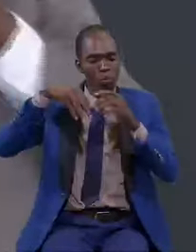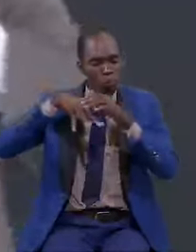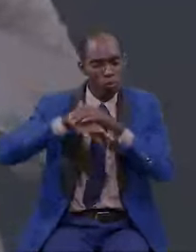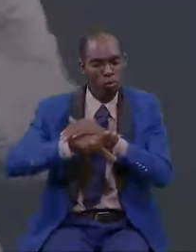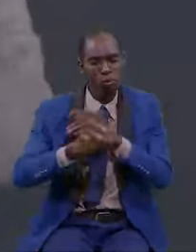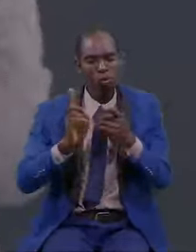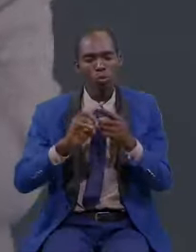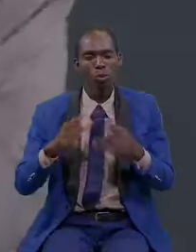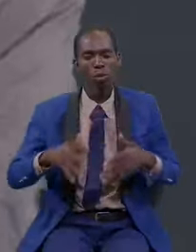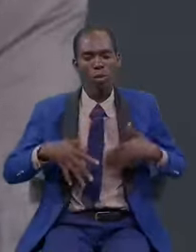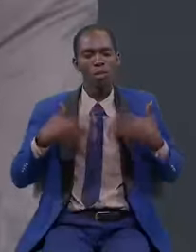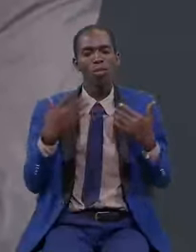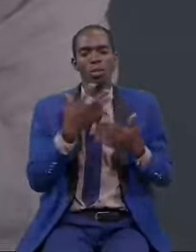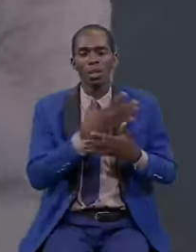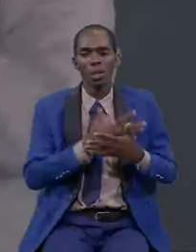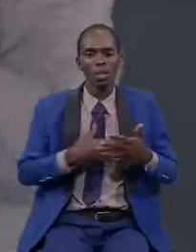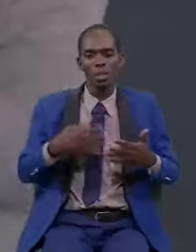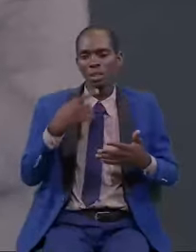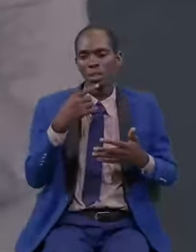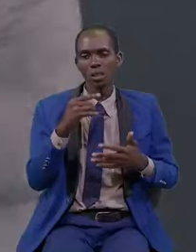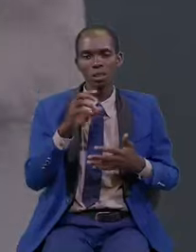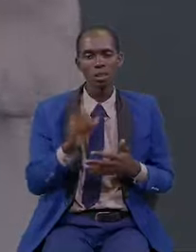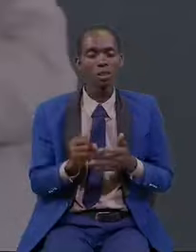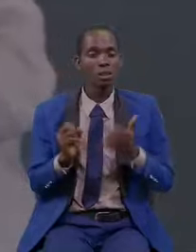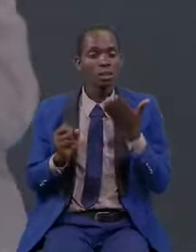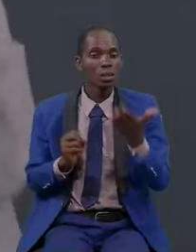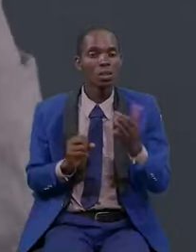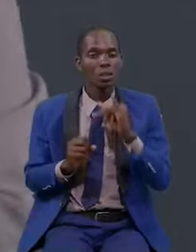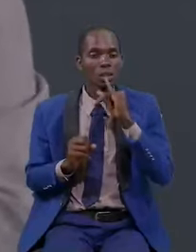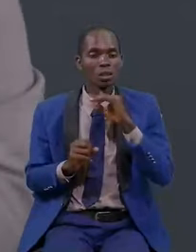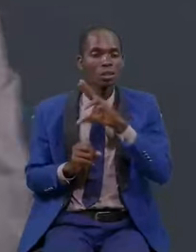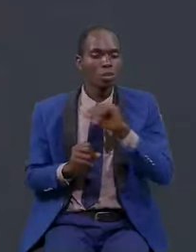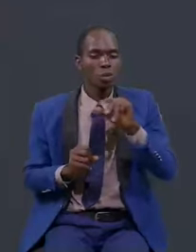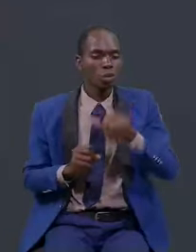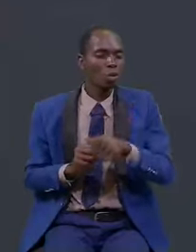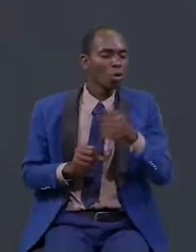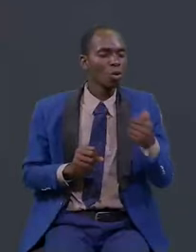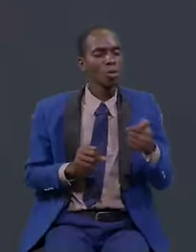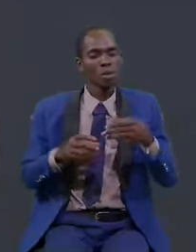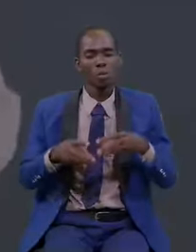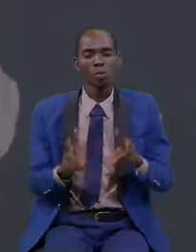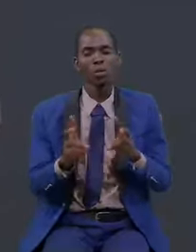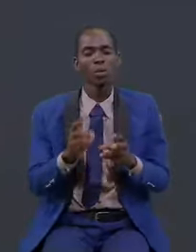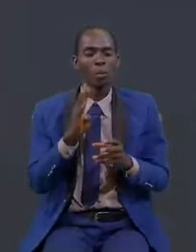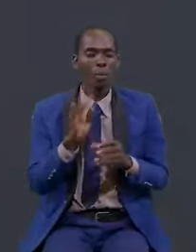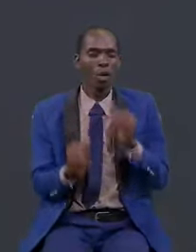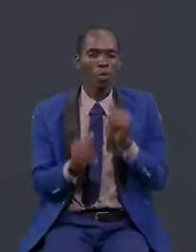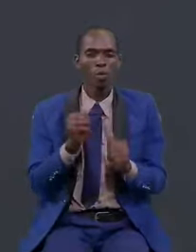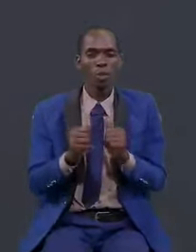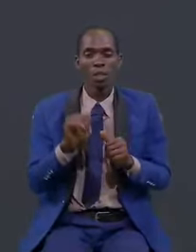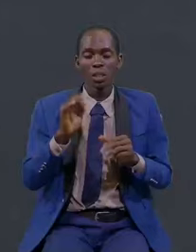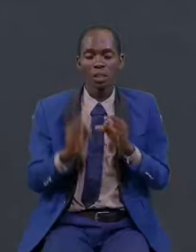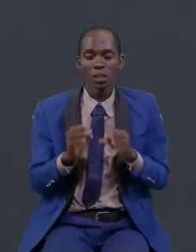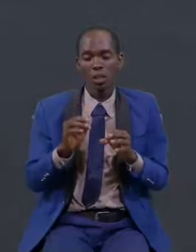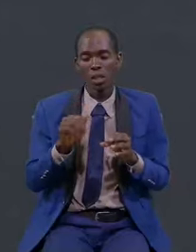que cela prenne votre vie. Et dit, il n'y a point d'autre voie, je suis la porte. Si quelqu'un entre